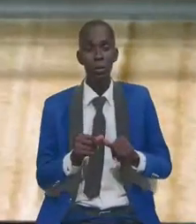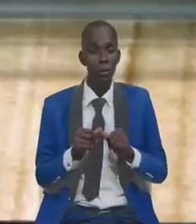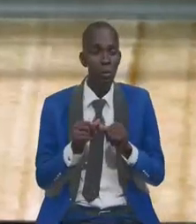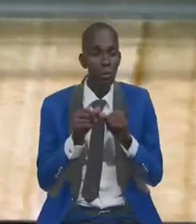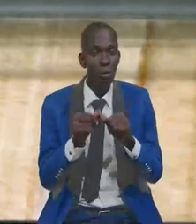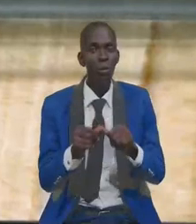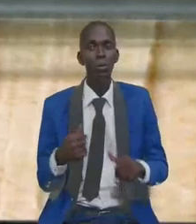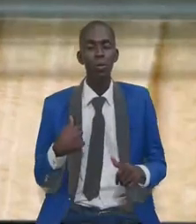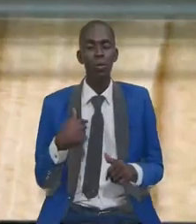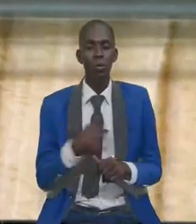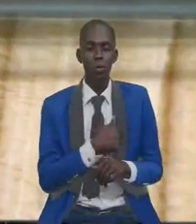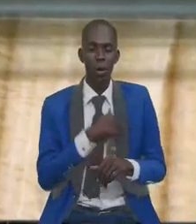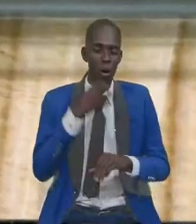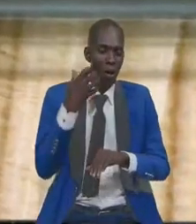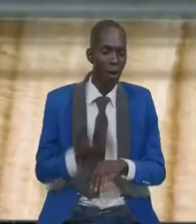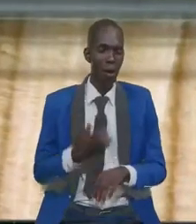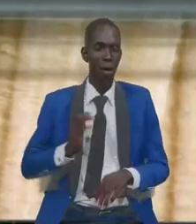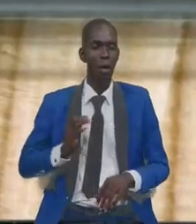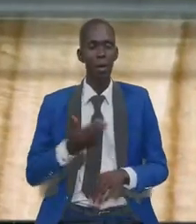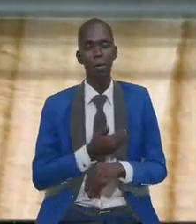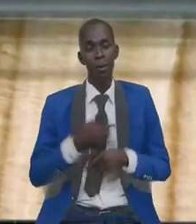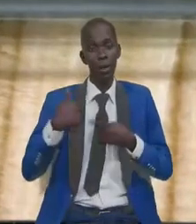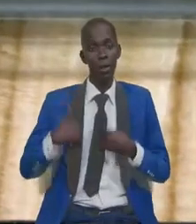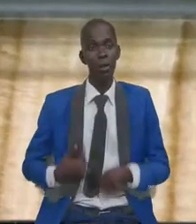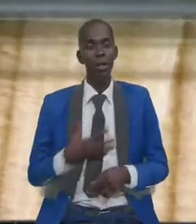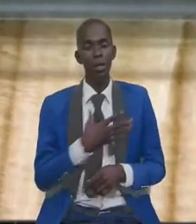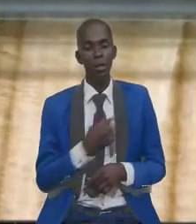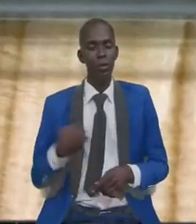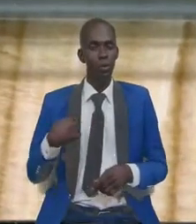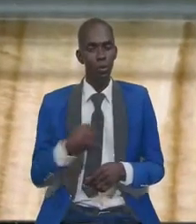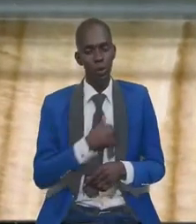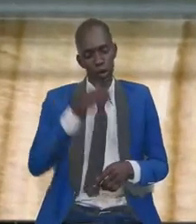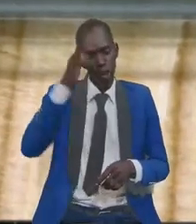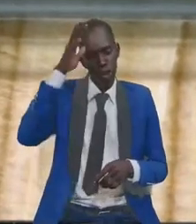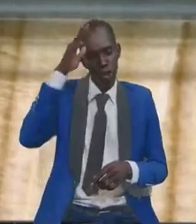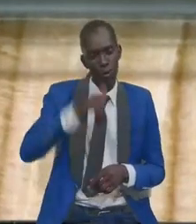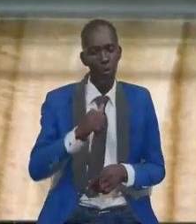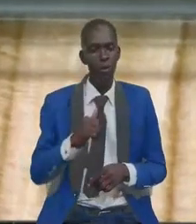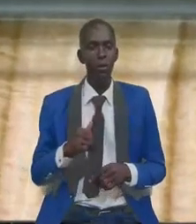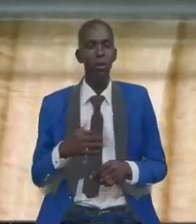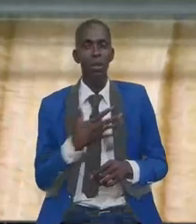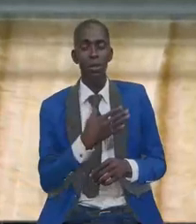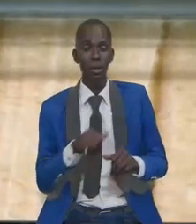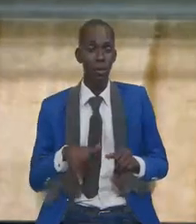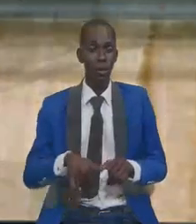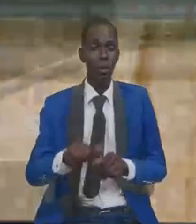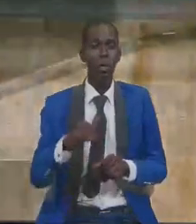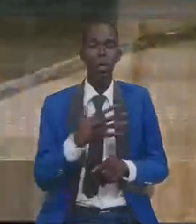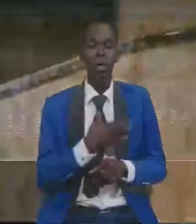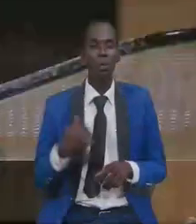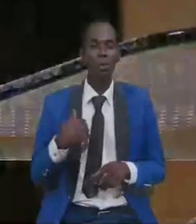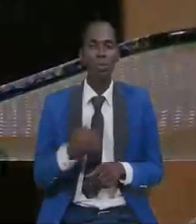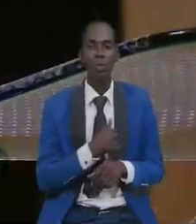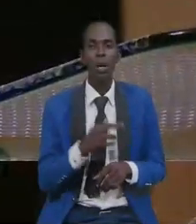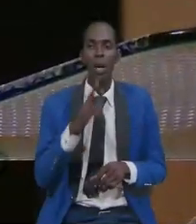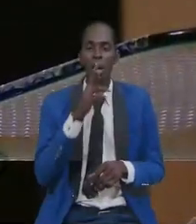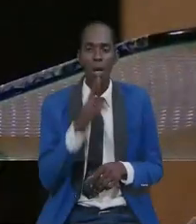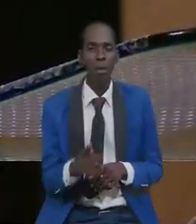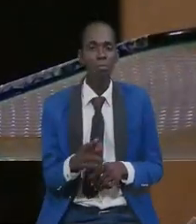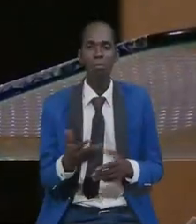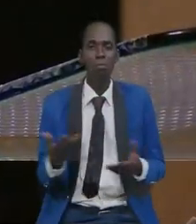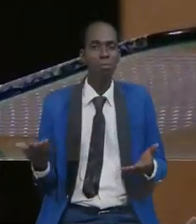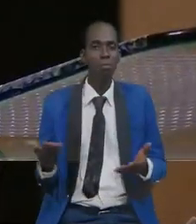nous endurcissons nos cœurs et nous avons le cou raide. Nous sommes incorrigibles par notre